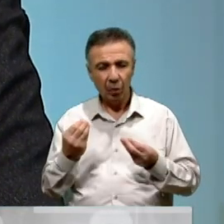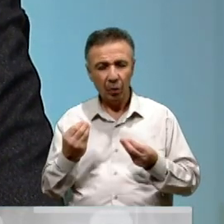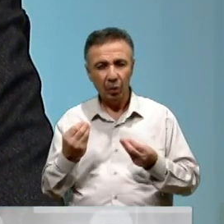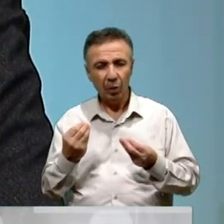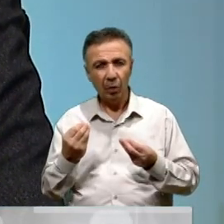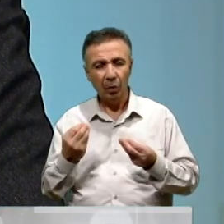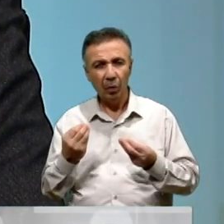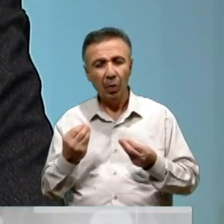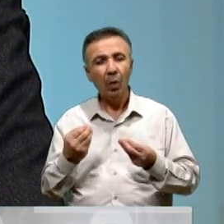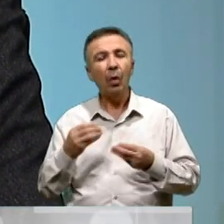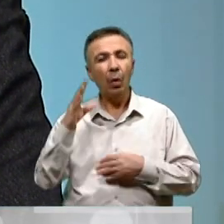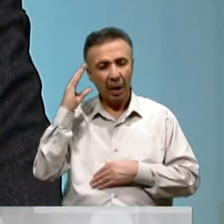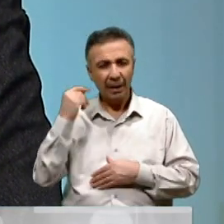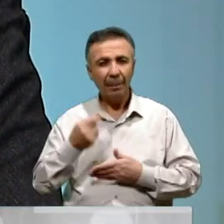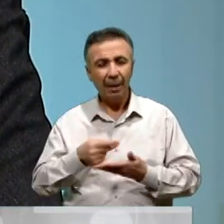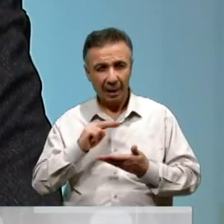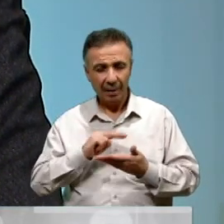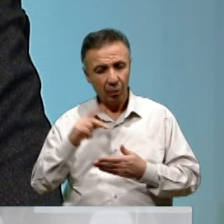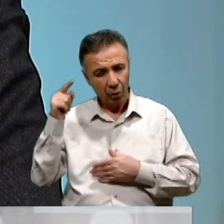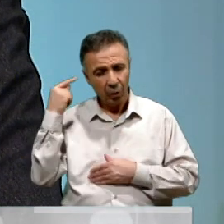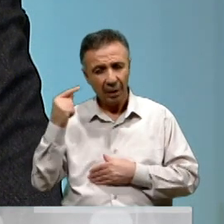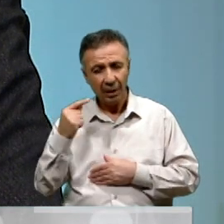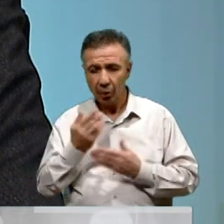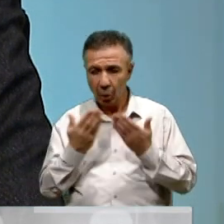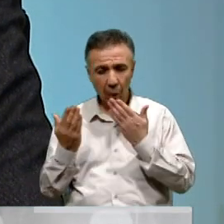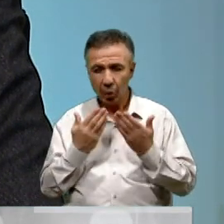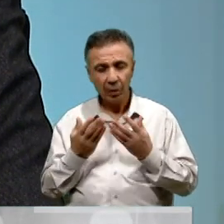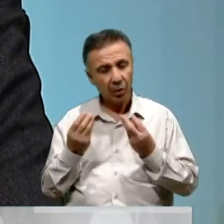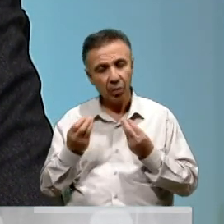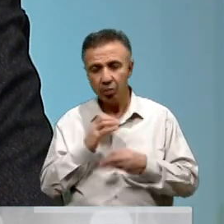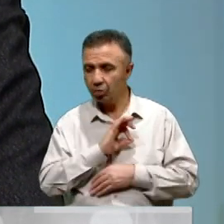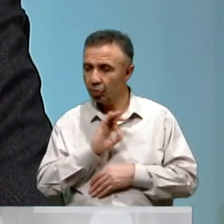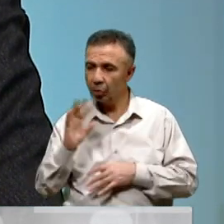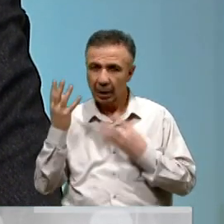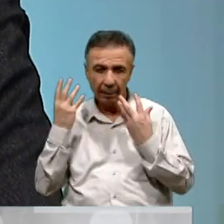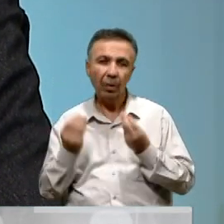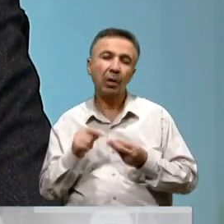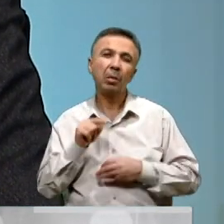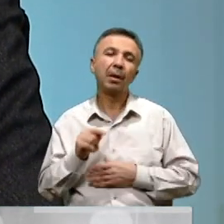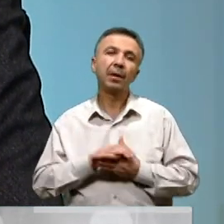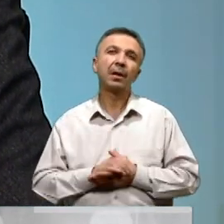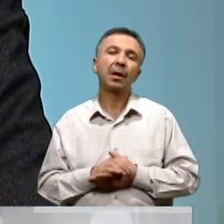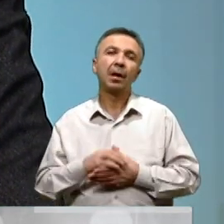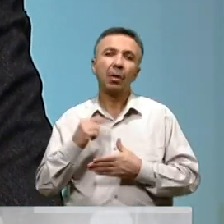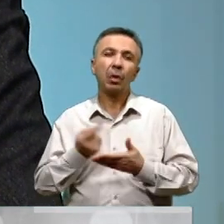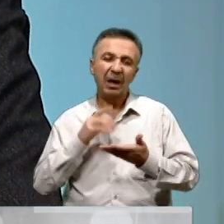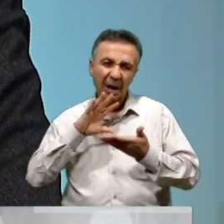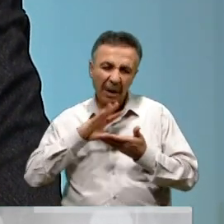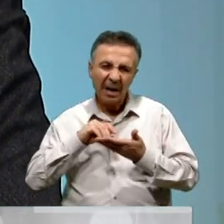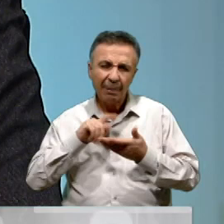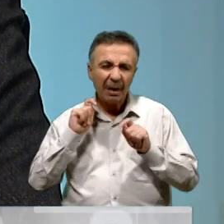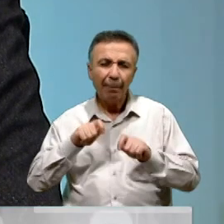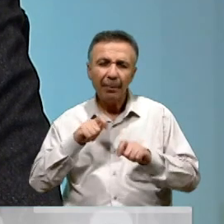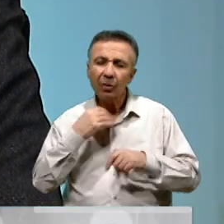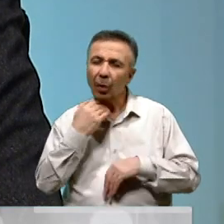ortaya koyan o manaları düşünerek okursa çok daha güzel olur. Ama buna biz hatim diyemeyiz.